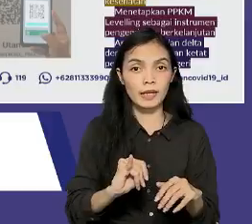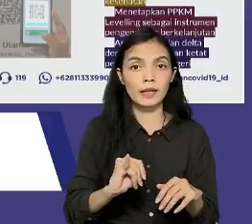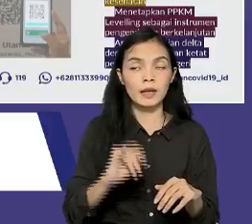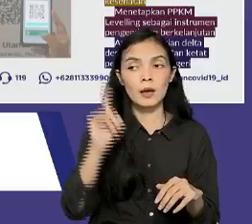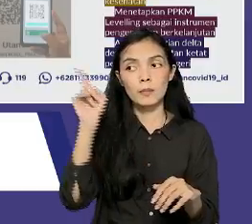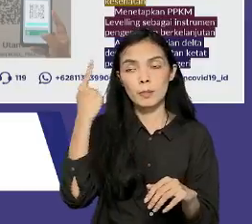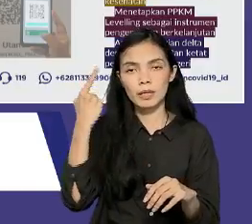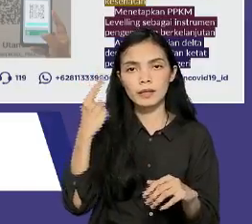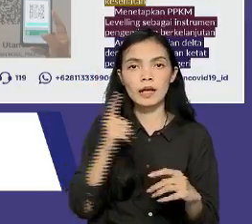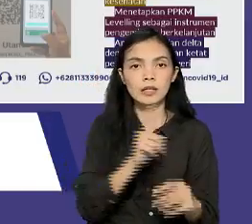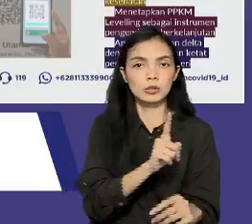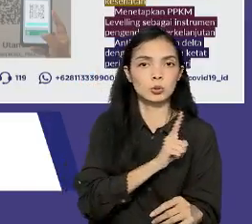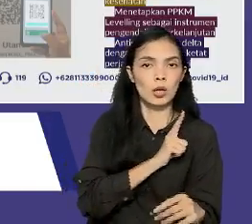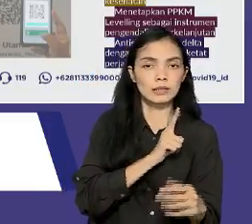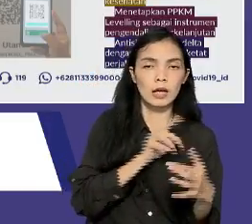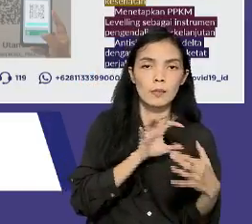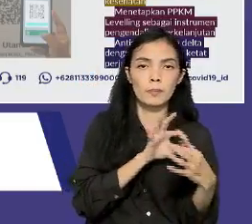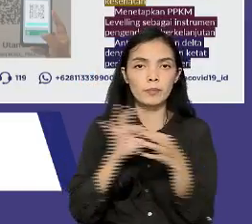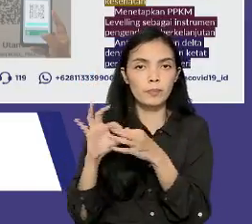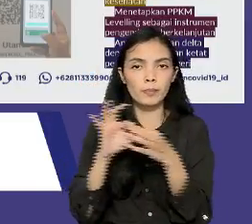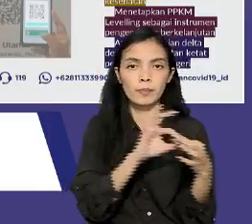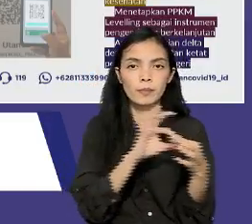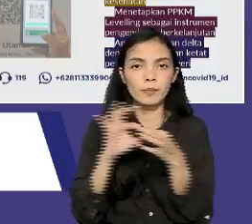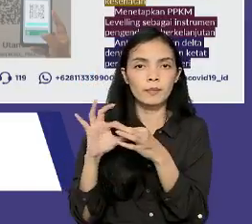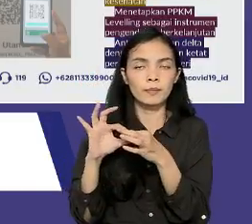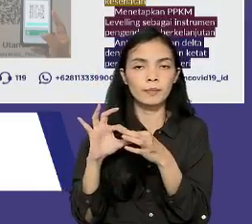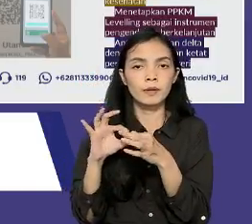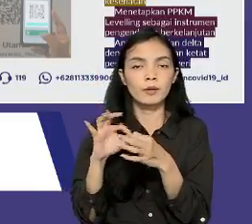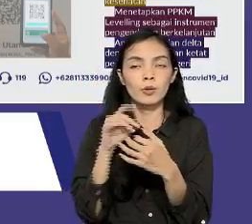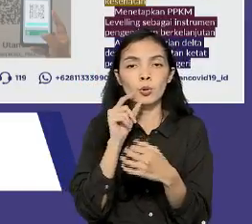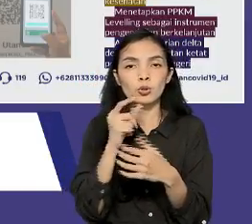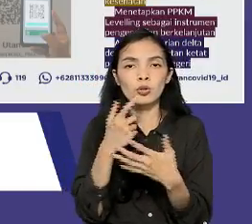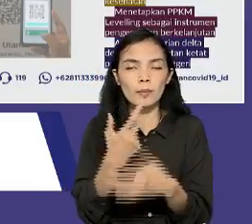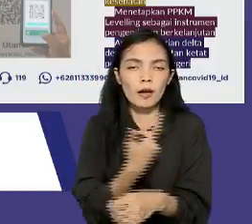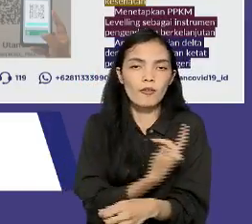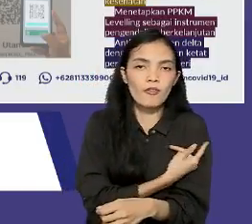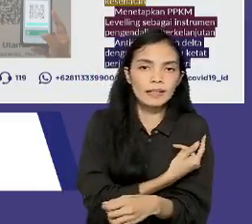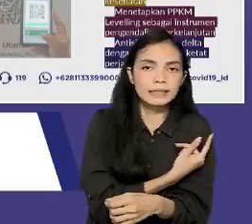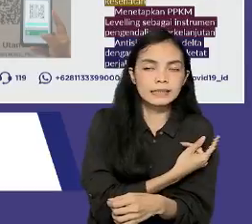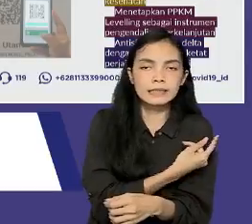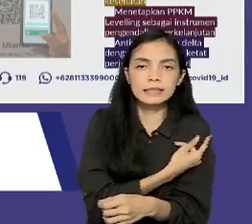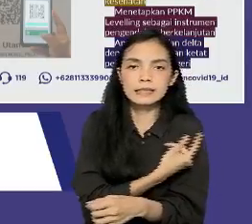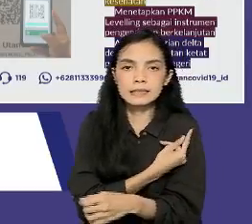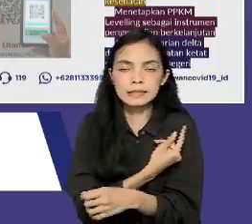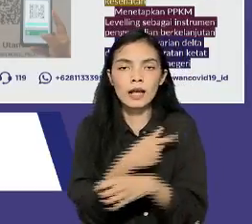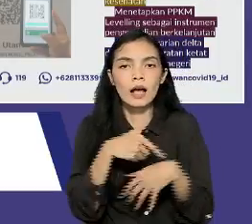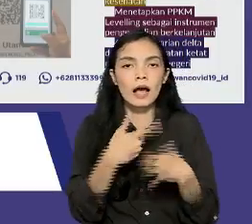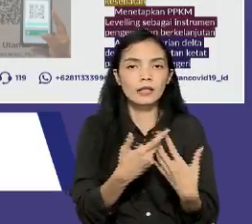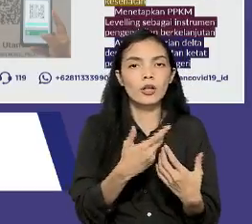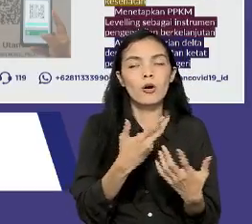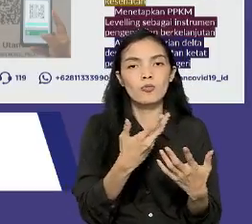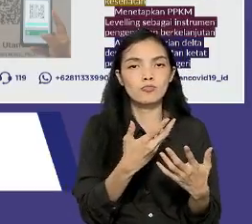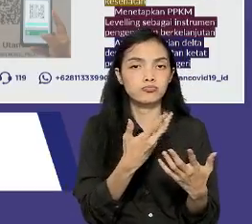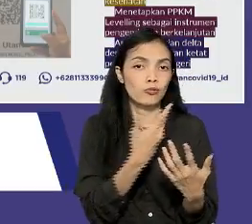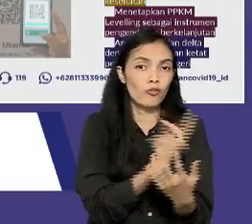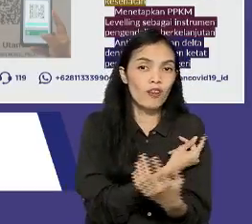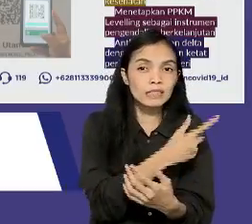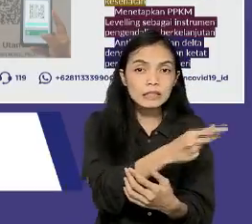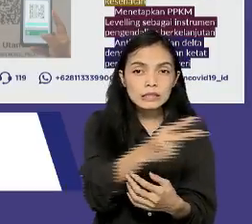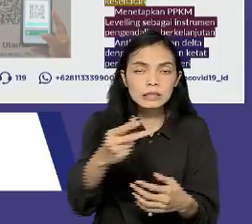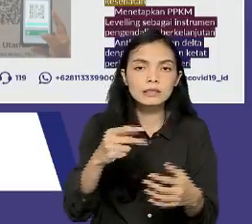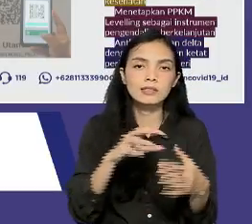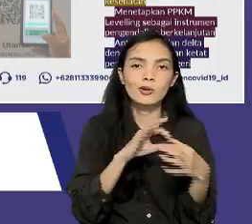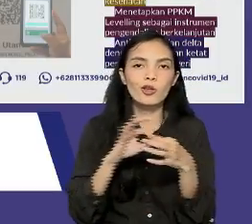dengan pihak swasta seperti sektor industri untuk menjadi penyelenggara vaksinasi atau melaksanakan vaksinasi gotong